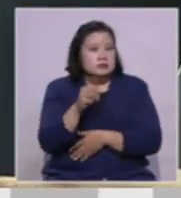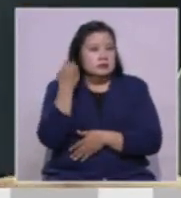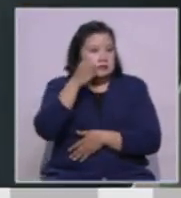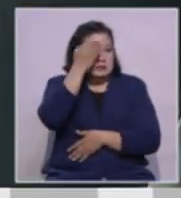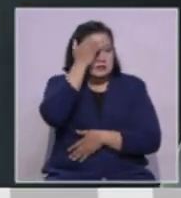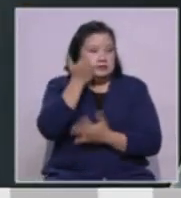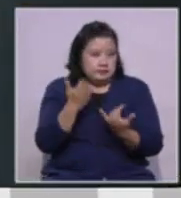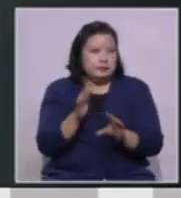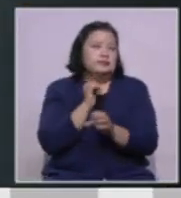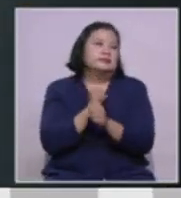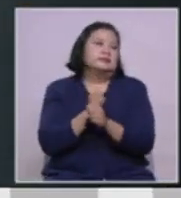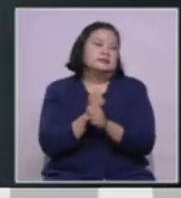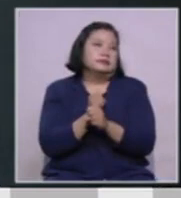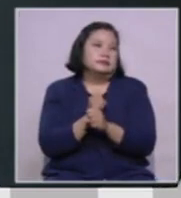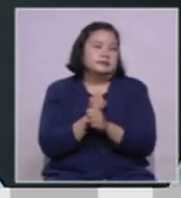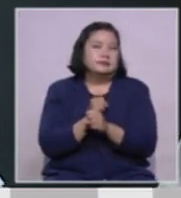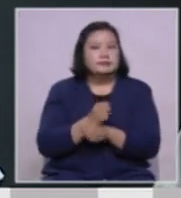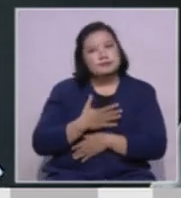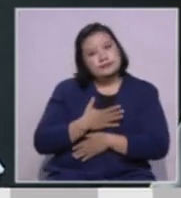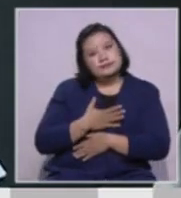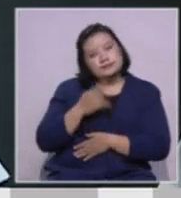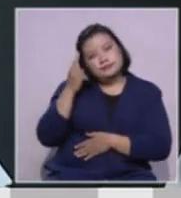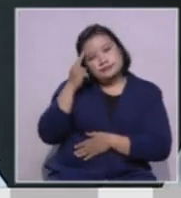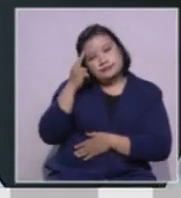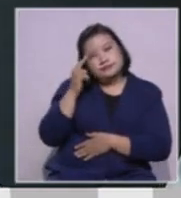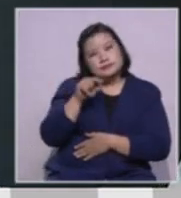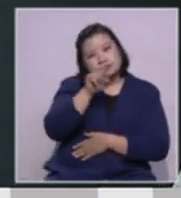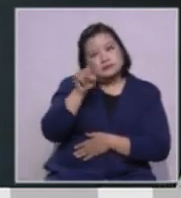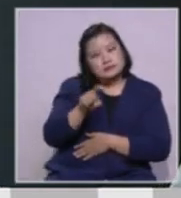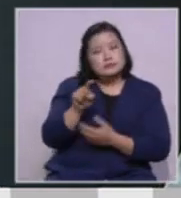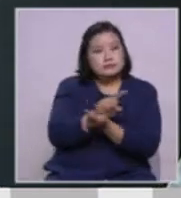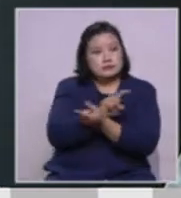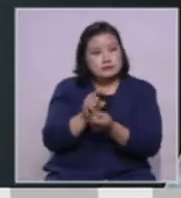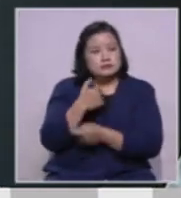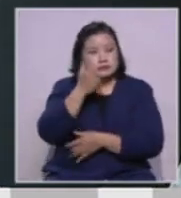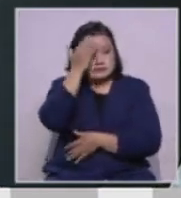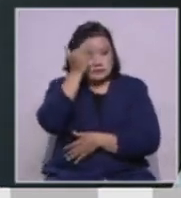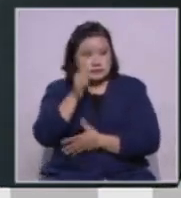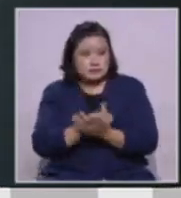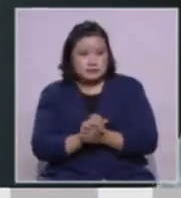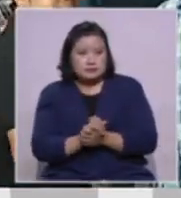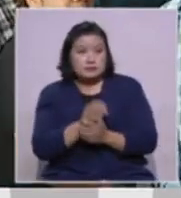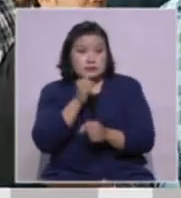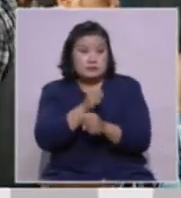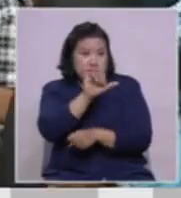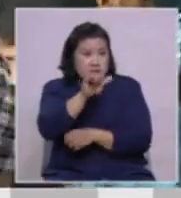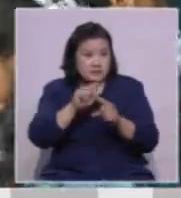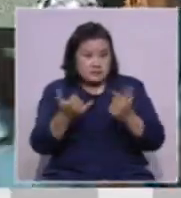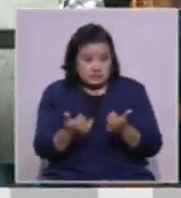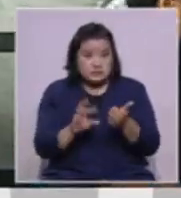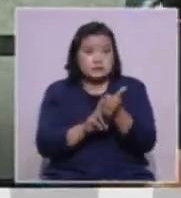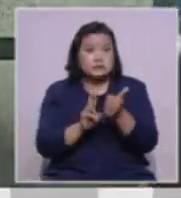านไปสักพักหนึ่งนะครับแต่ว่าคุณธรรมนัสเนี่ยถูกสังคมตั้งข้อกังขาตั้งแต่วันแรกที่ยังไม่ได้เข้าทำงานเลยเนี่ยก็ถือว่